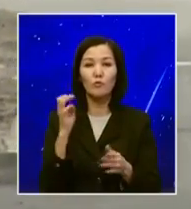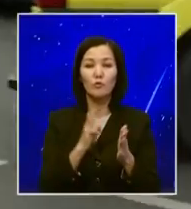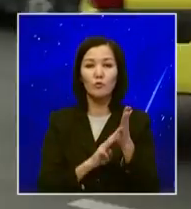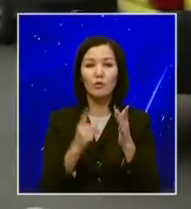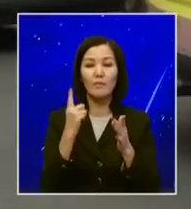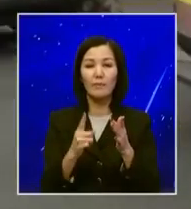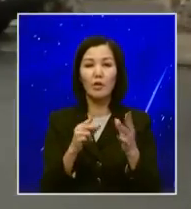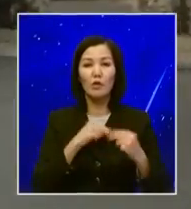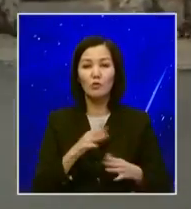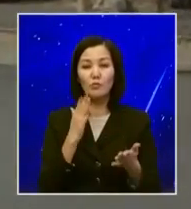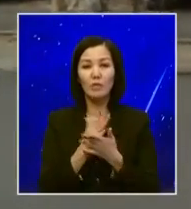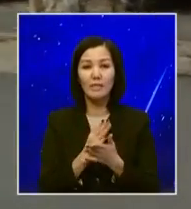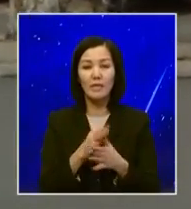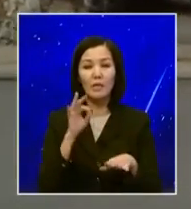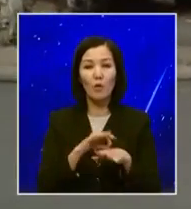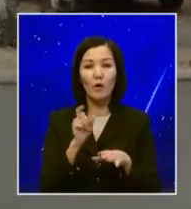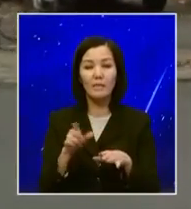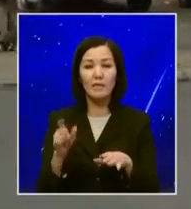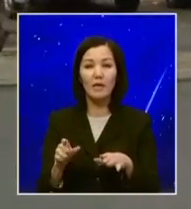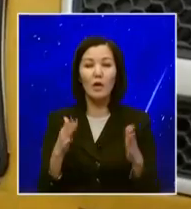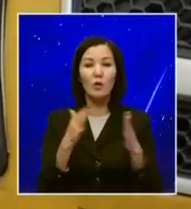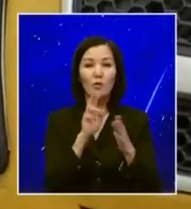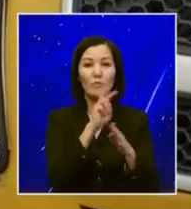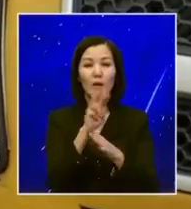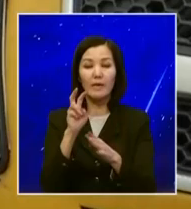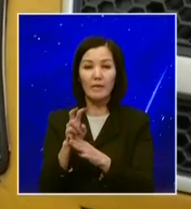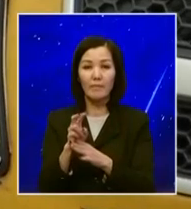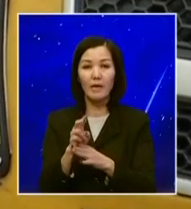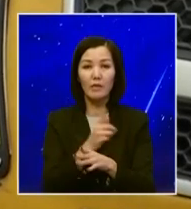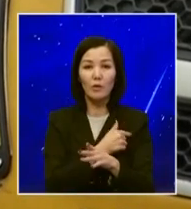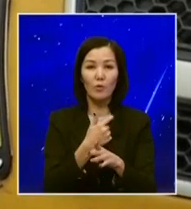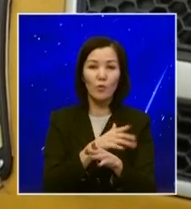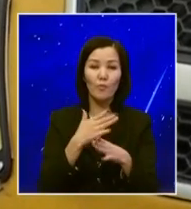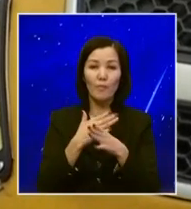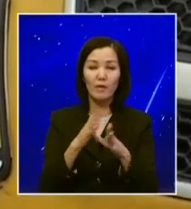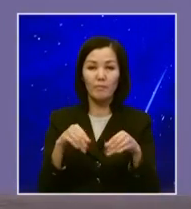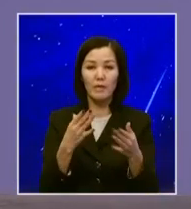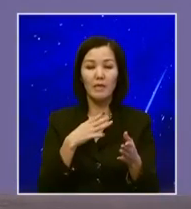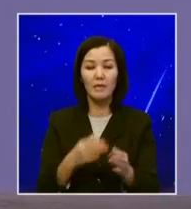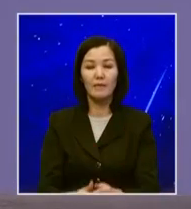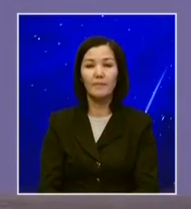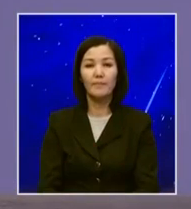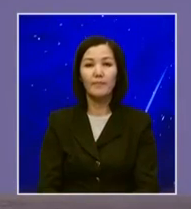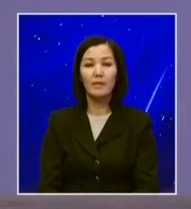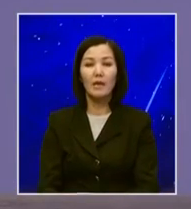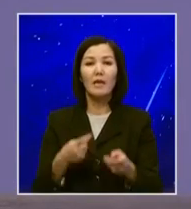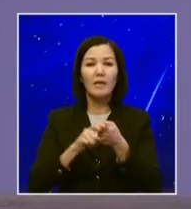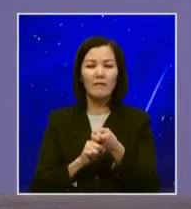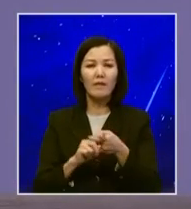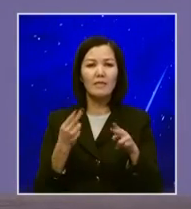391-і жұмыс істейді. Олар науқастарға үйдеге барып, амбулаториялық көмек көрсетеді. Инфекцияның ең көп